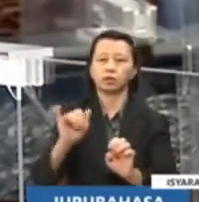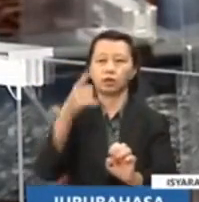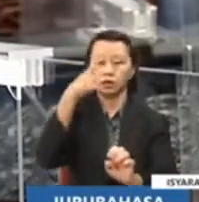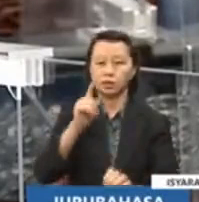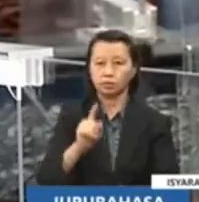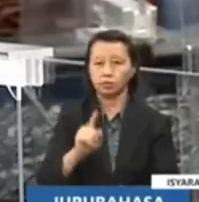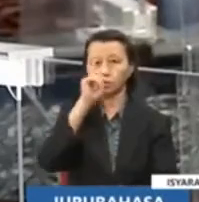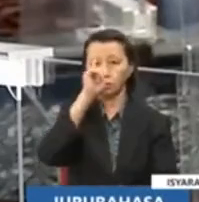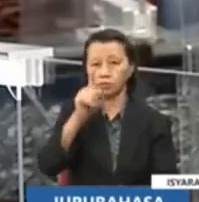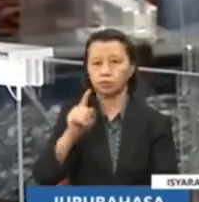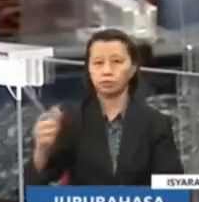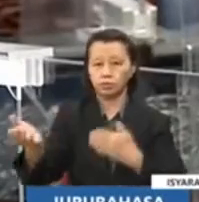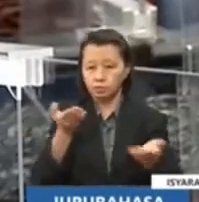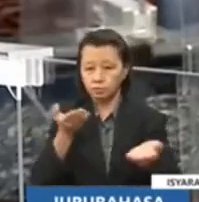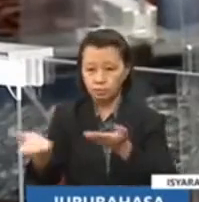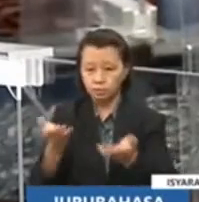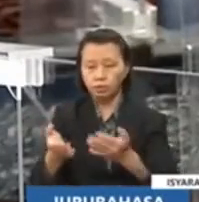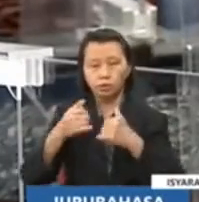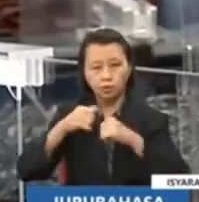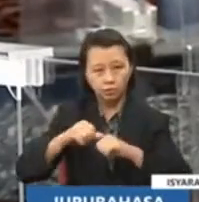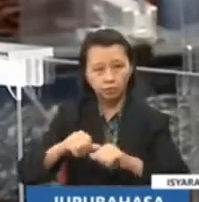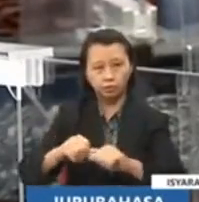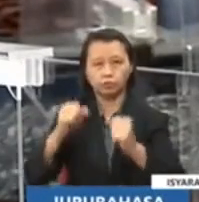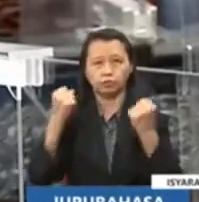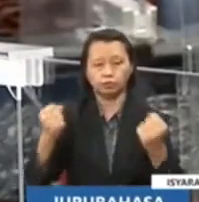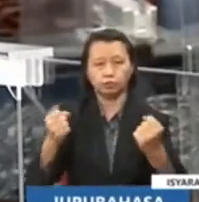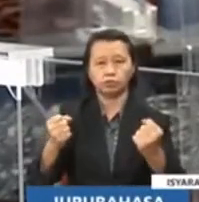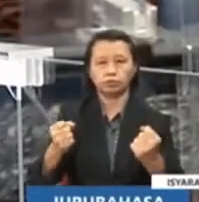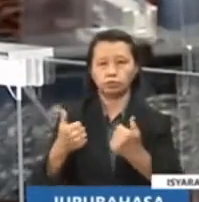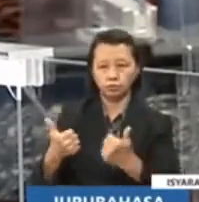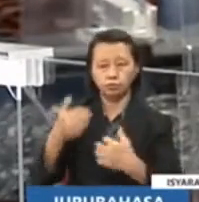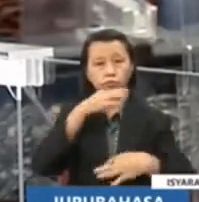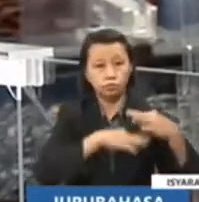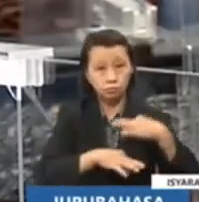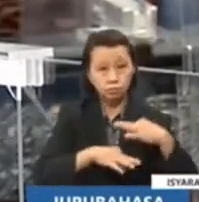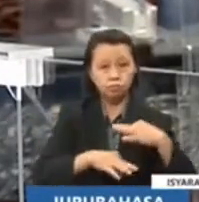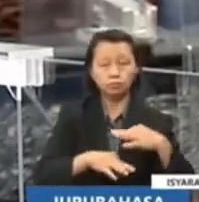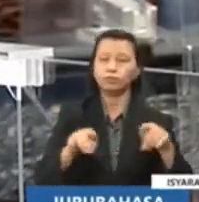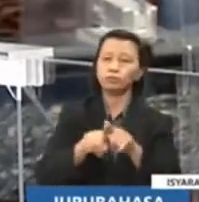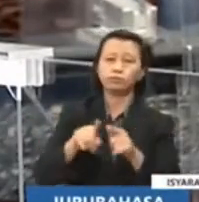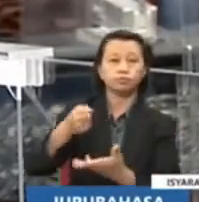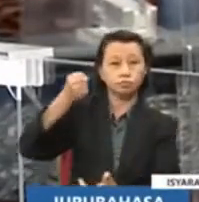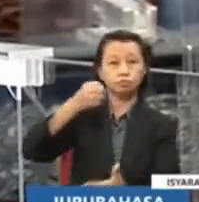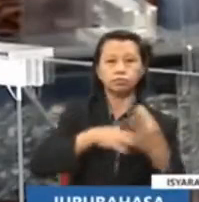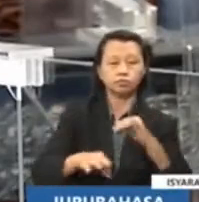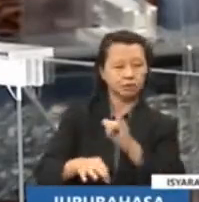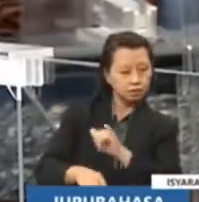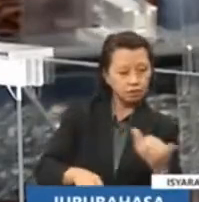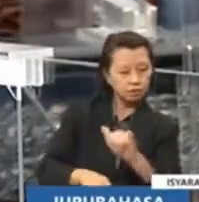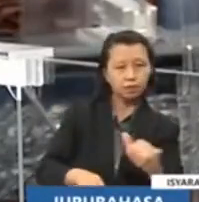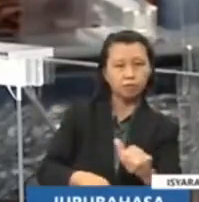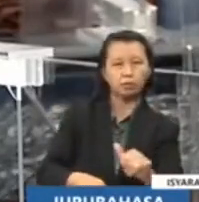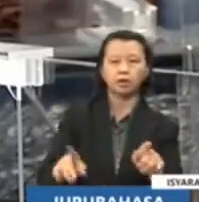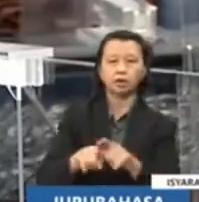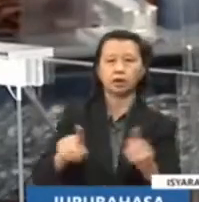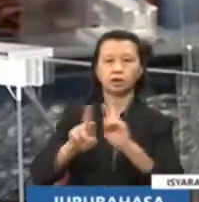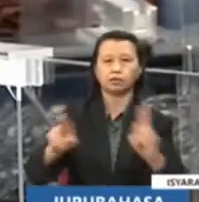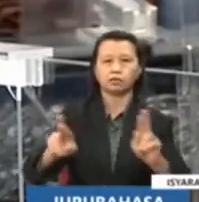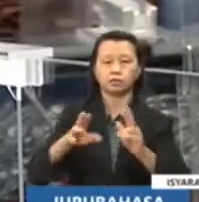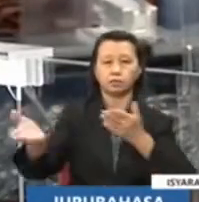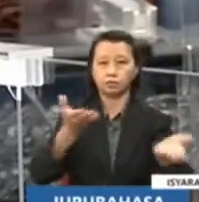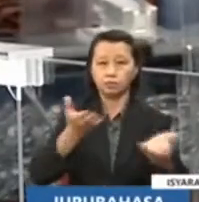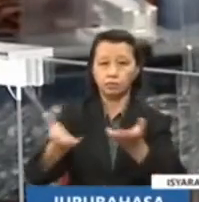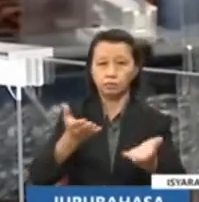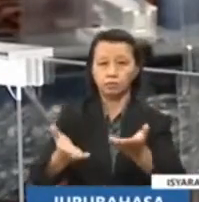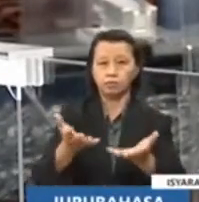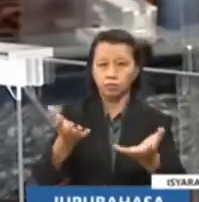bagi memastikan perkhidmatan ini terus berdaya saing tinggi seterusnya menyediakan perkhidmatan